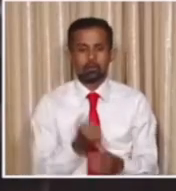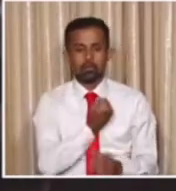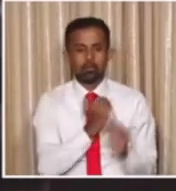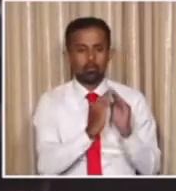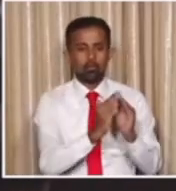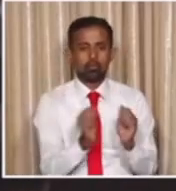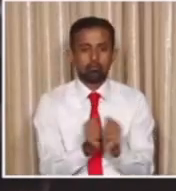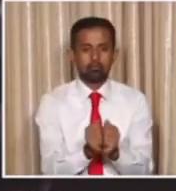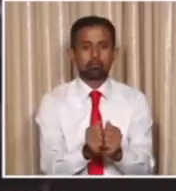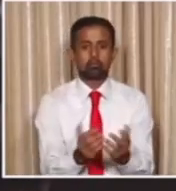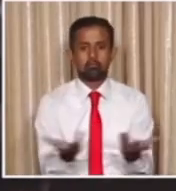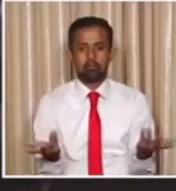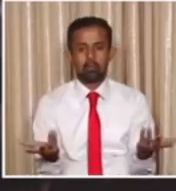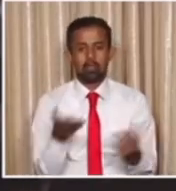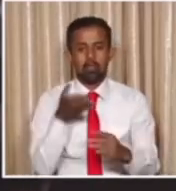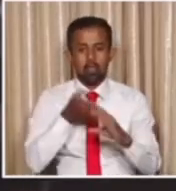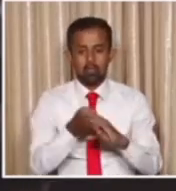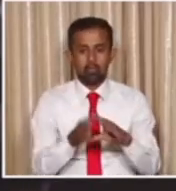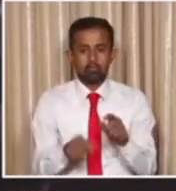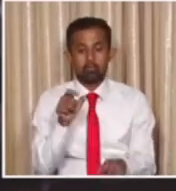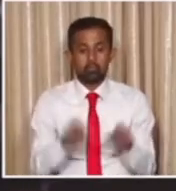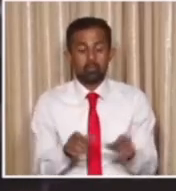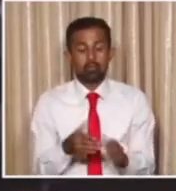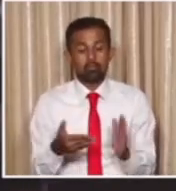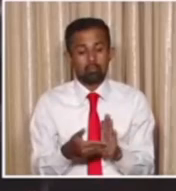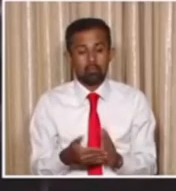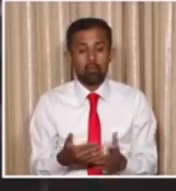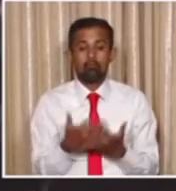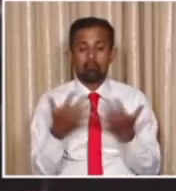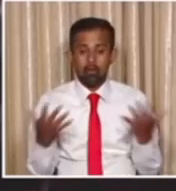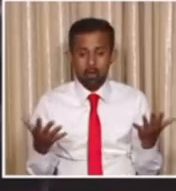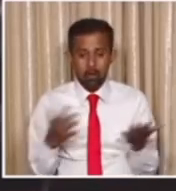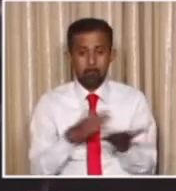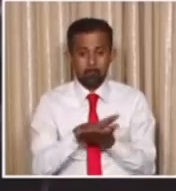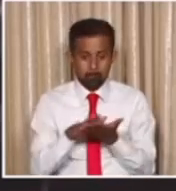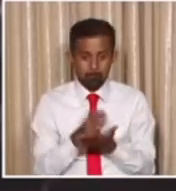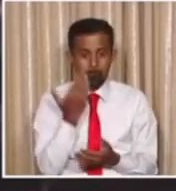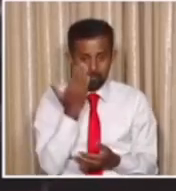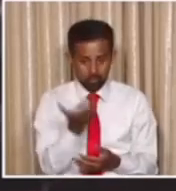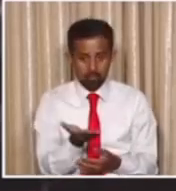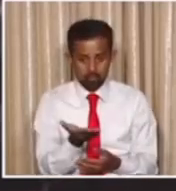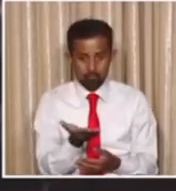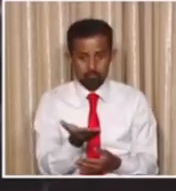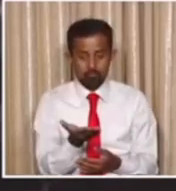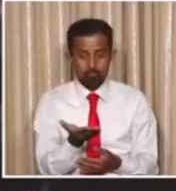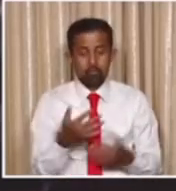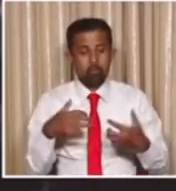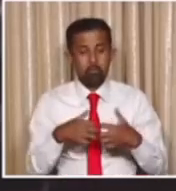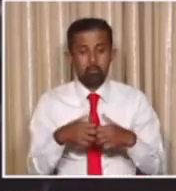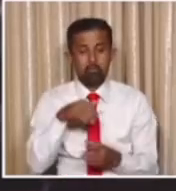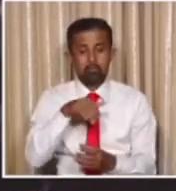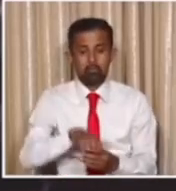කටයුතු කරගෙන යන්න බැරුව ඒ තුළ ජනතාව විශාල පීඩාවකට පත්වෙමින් තියෙන බව පැහැදිලිව පේන තියෙනවා. එතකොට මේ තත්ත්වය